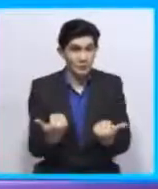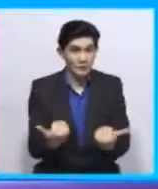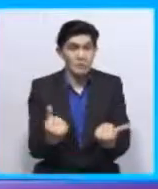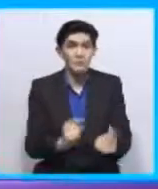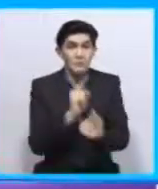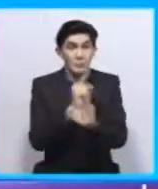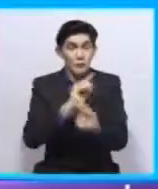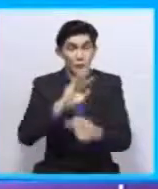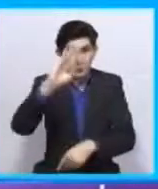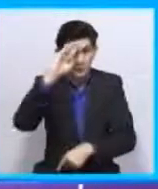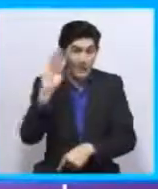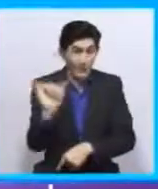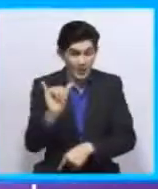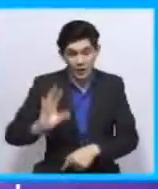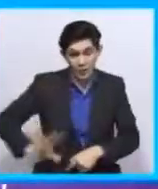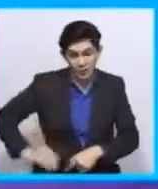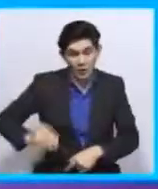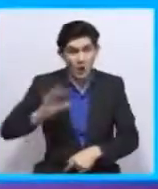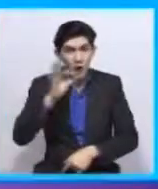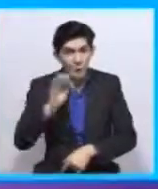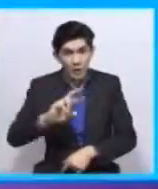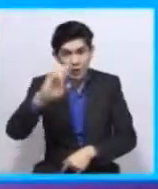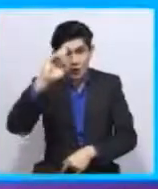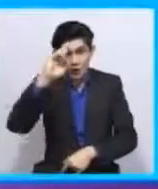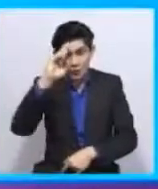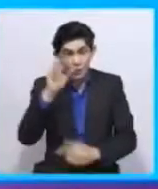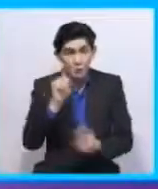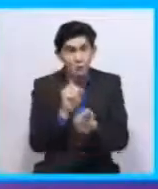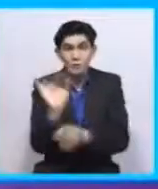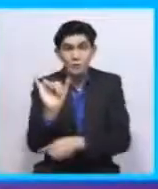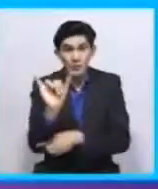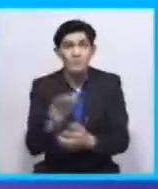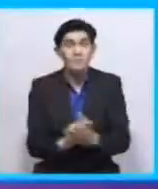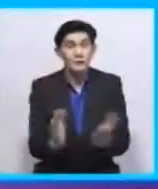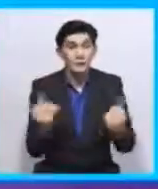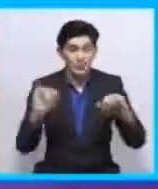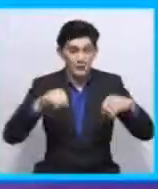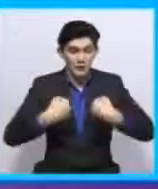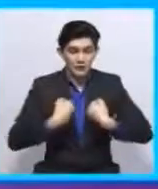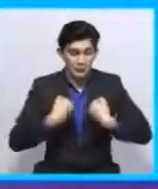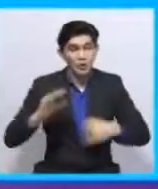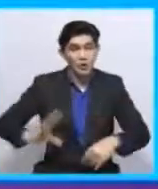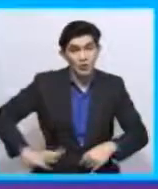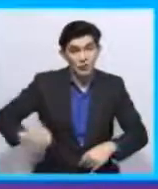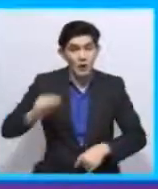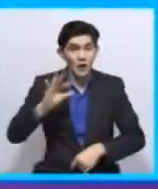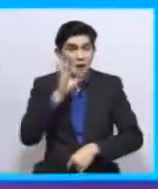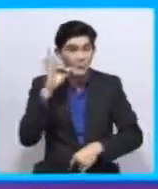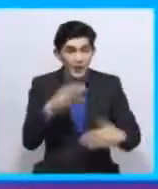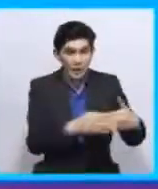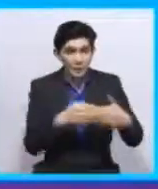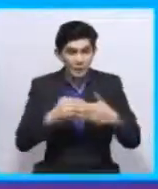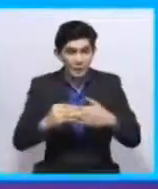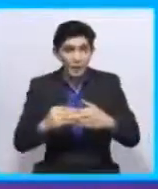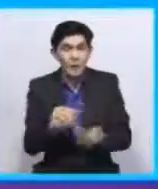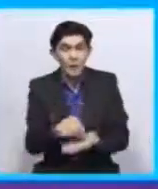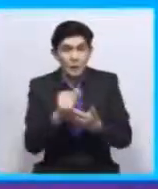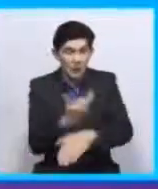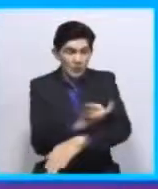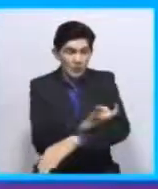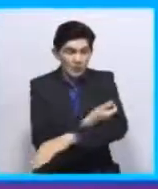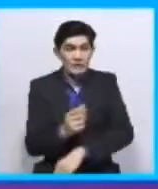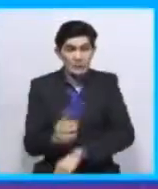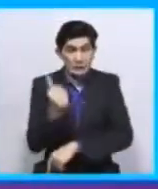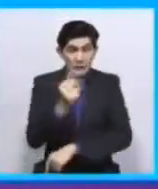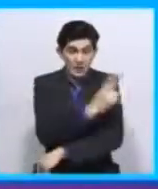สุดนะครับยังไม่พบผู้ป่วยและไม่พบสุนัขและแมวที่เป็นโรคดังกล่าวนะครับสำหรับเจ้าของสุนัขและแมวนะครับสามารถนำสัตว์เลี้ยงไปรับบริการ